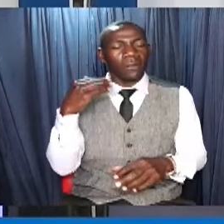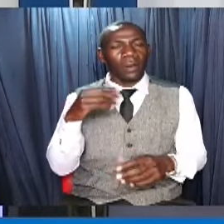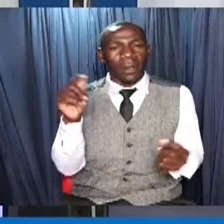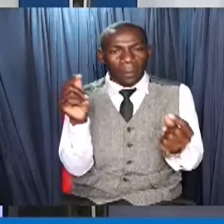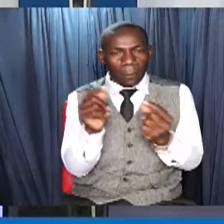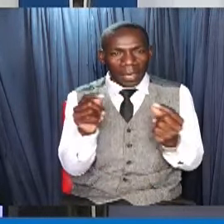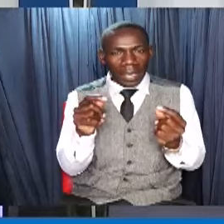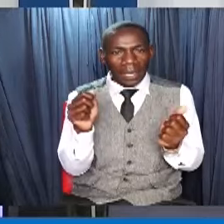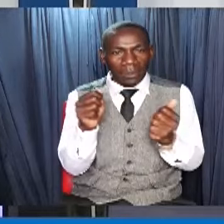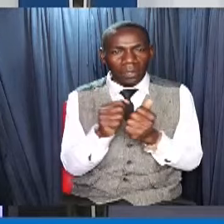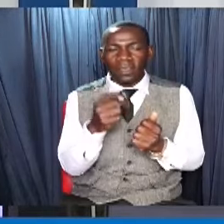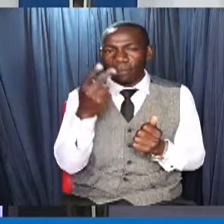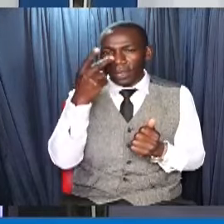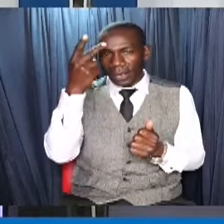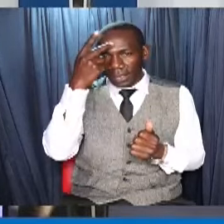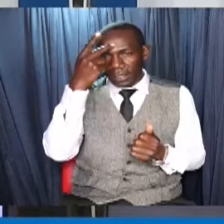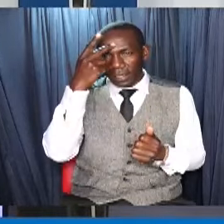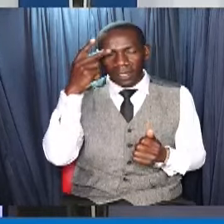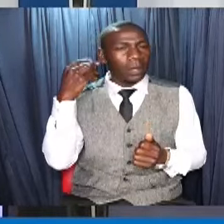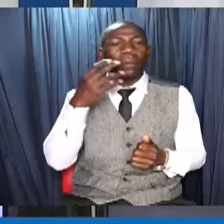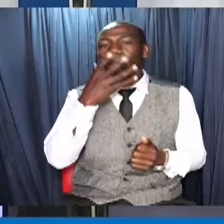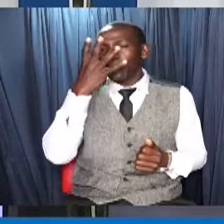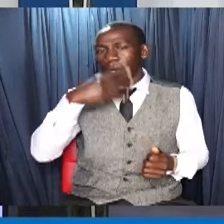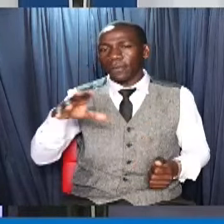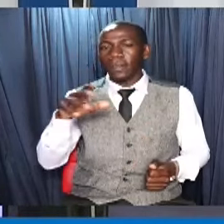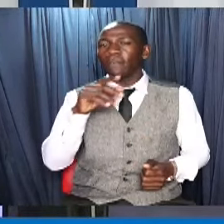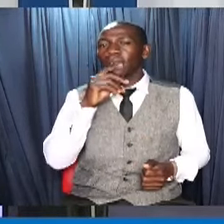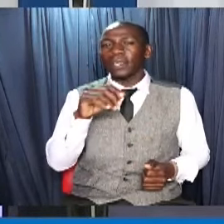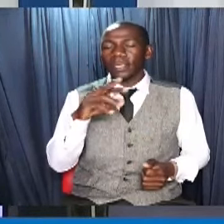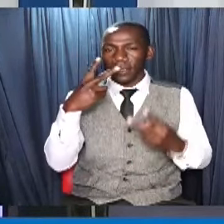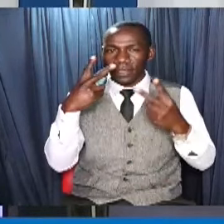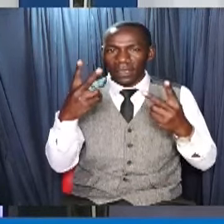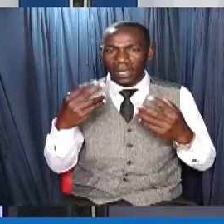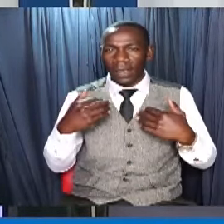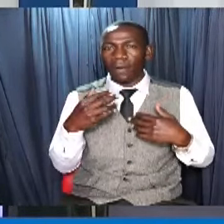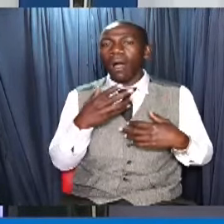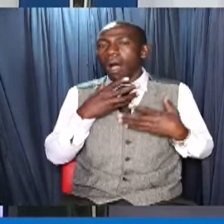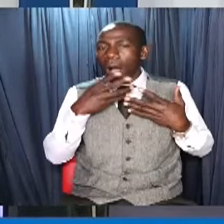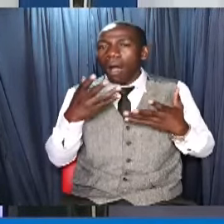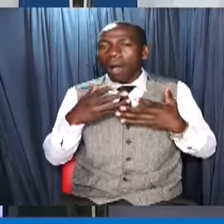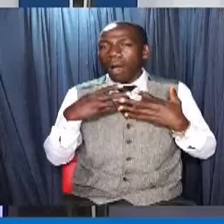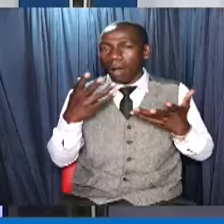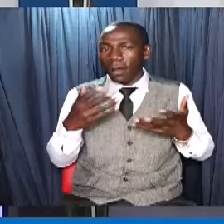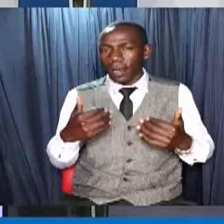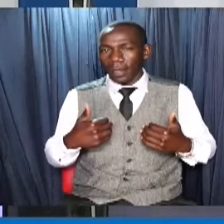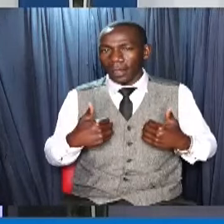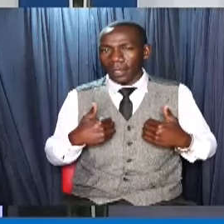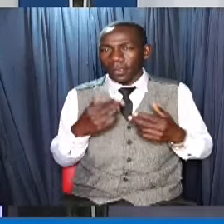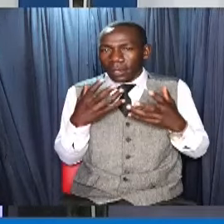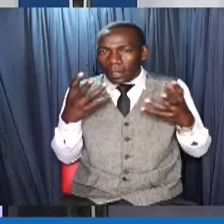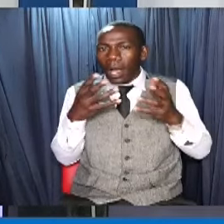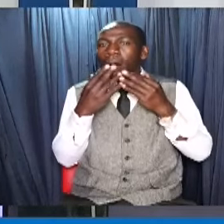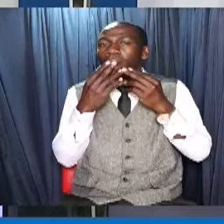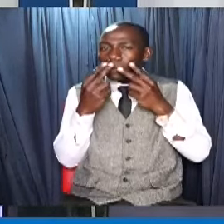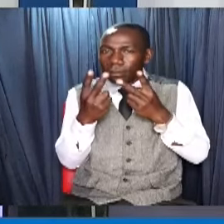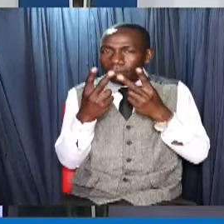rohoni kwa baba na mama. Because of vexation of the spirit. Wakudharau baba. By ins. Nikaona nimepata na kifua kikuu. I felt I had the TB. Na asthma. And